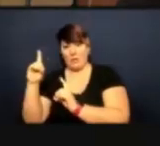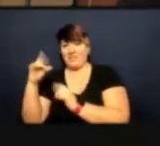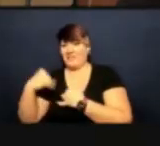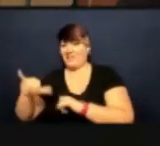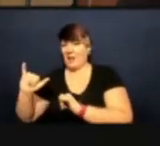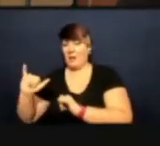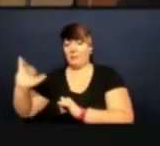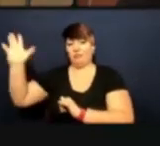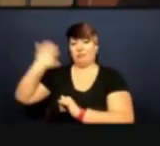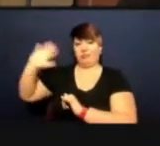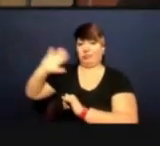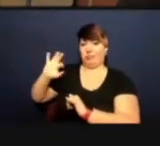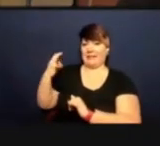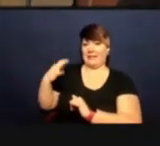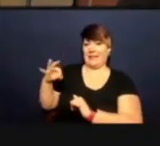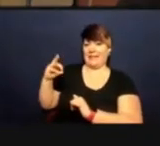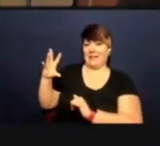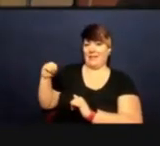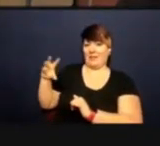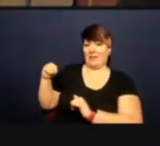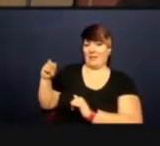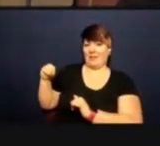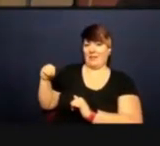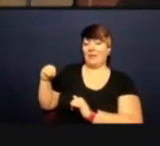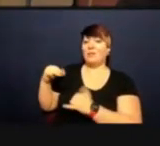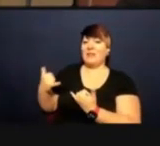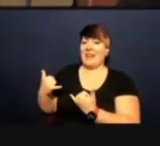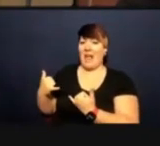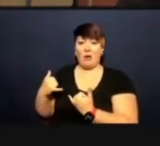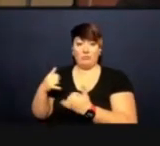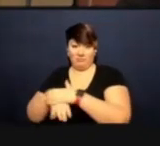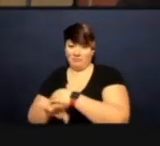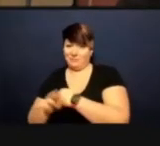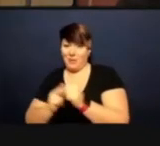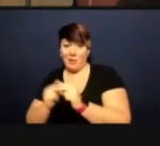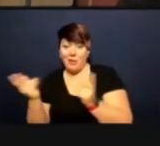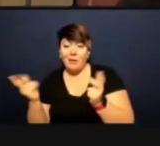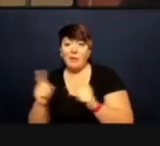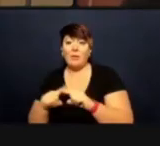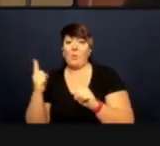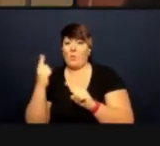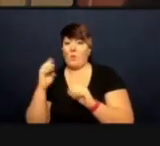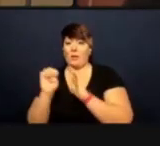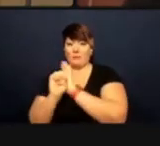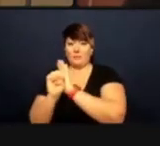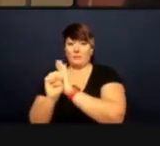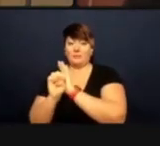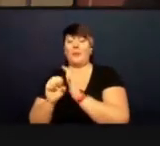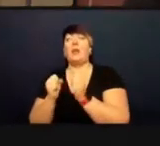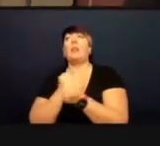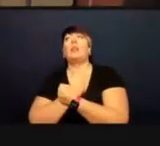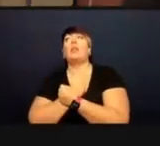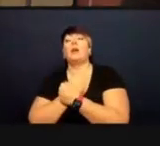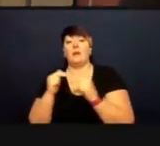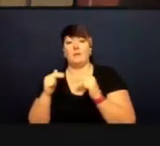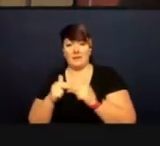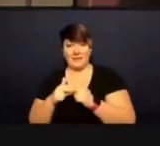hii nzuri ili tuweze kubadilisha hali ilivyo katika masuala ya